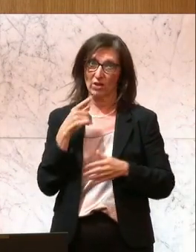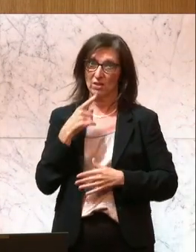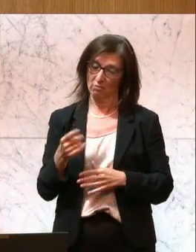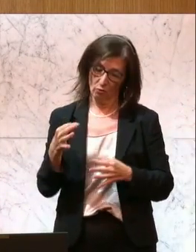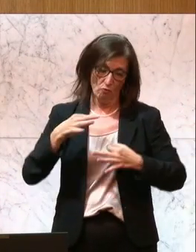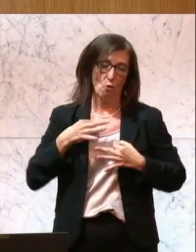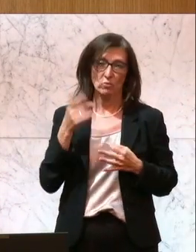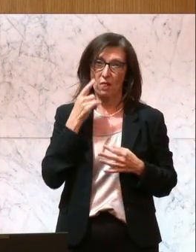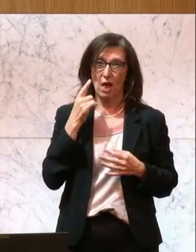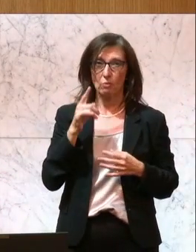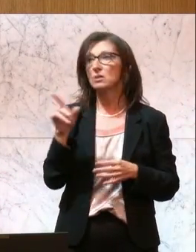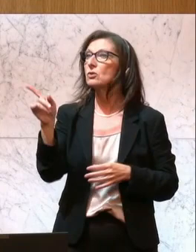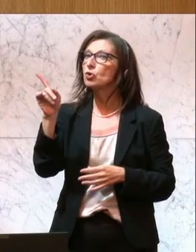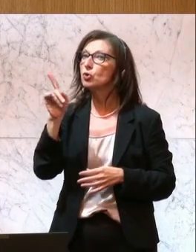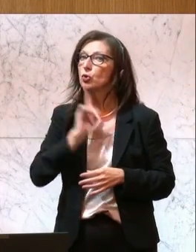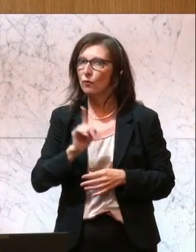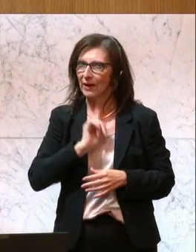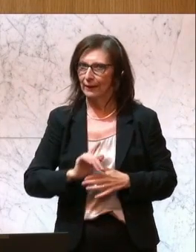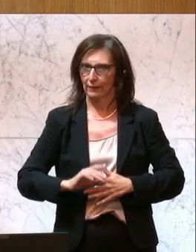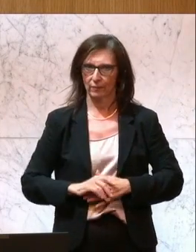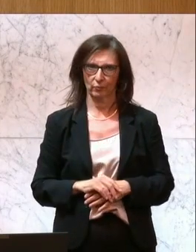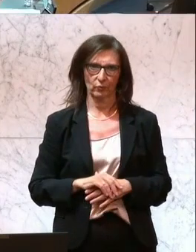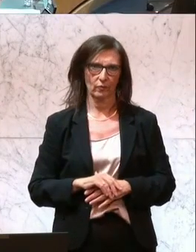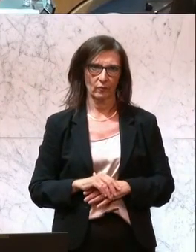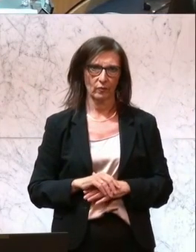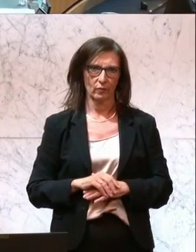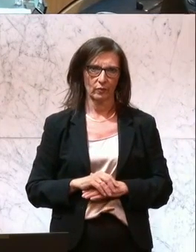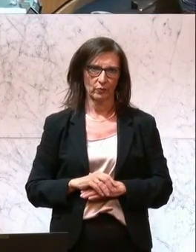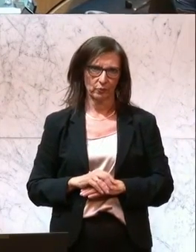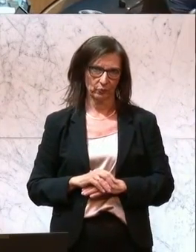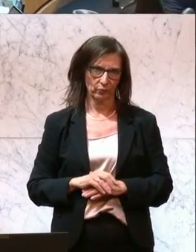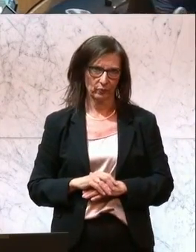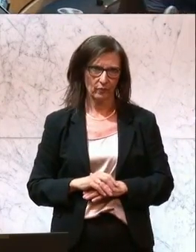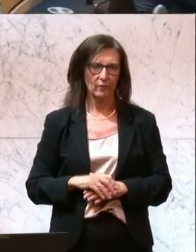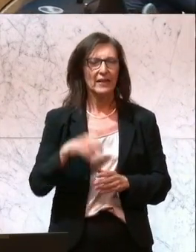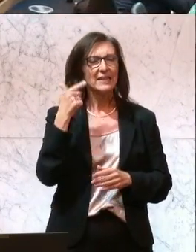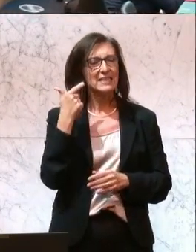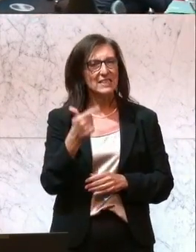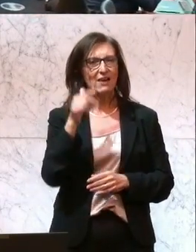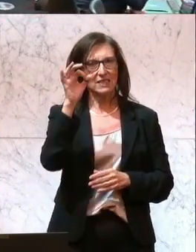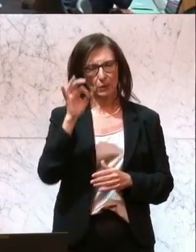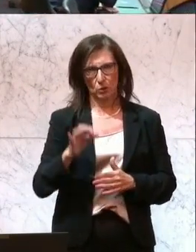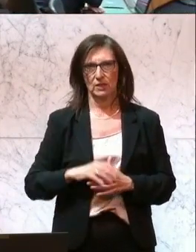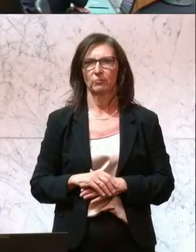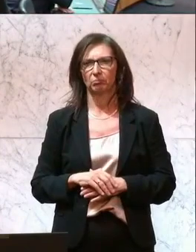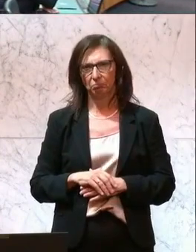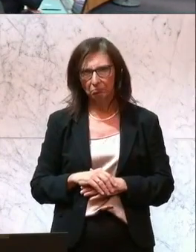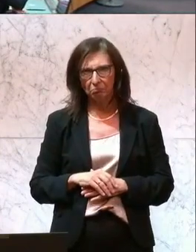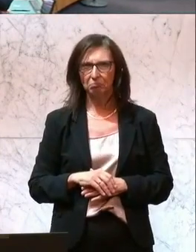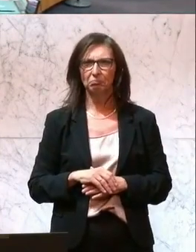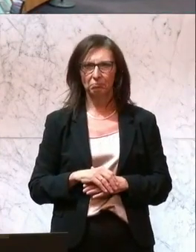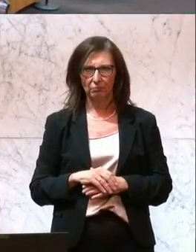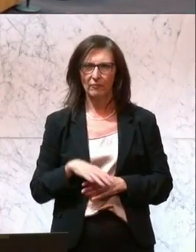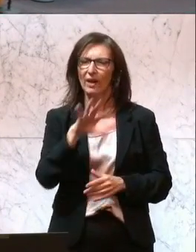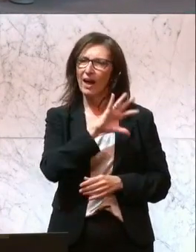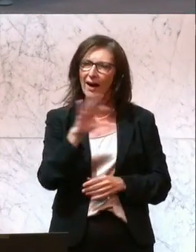uns Neos nicht aus. 20%. Also ein Fünftel